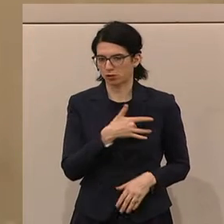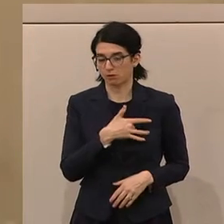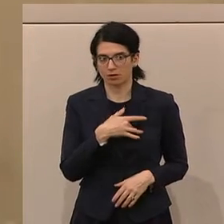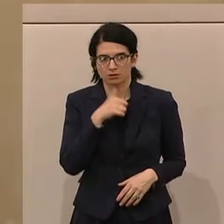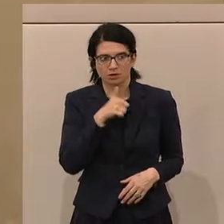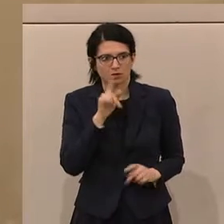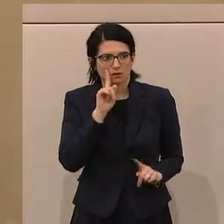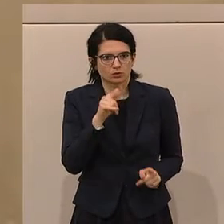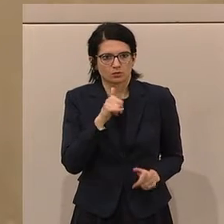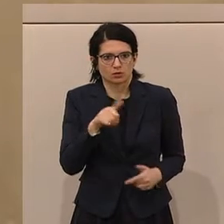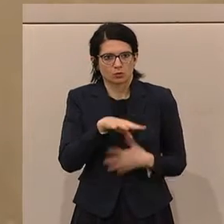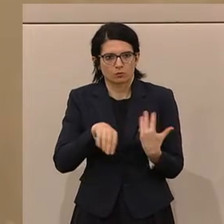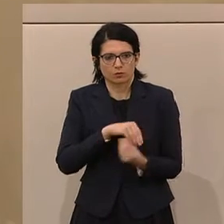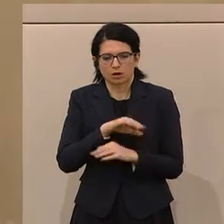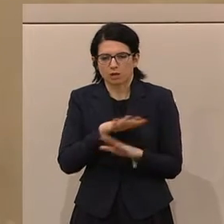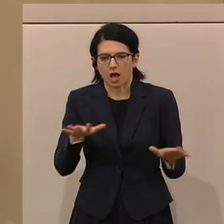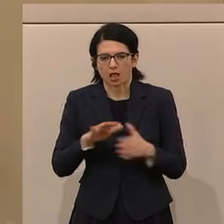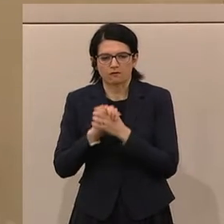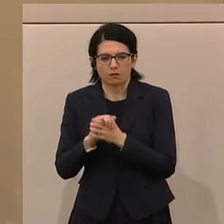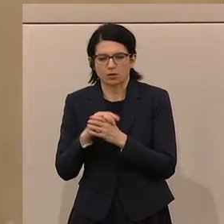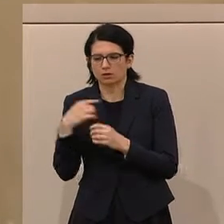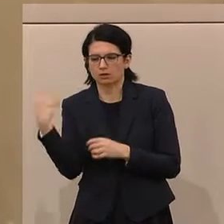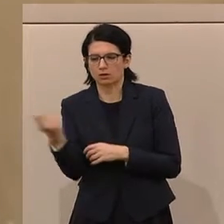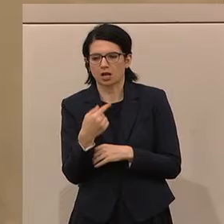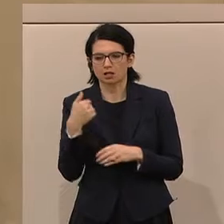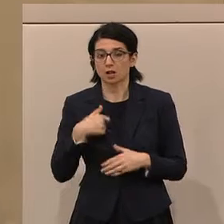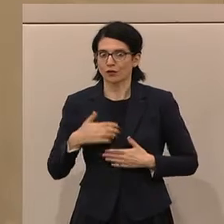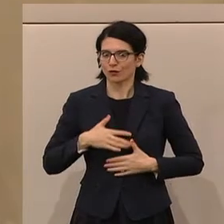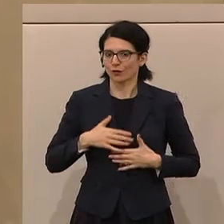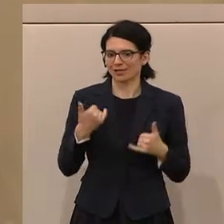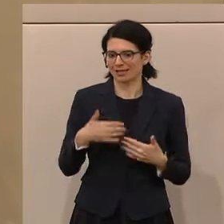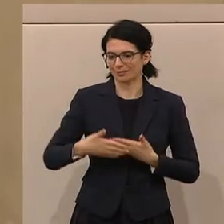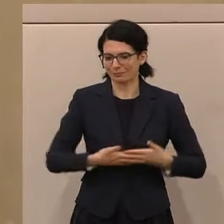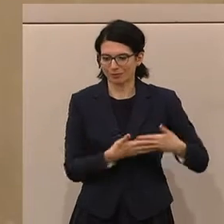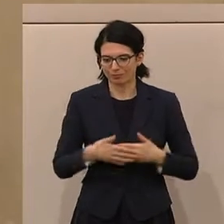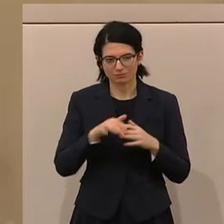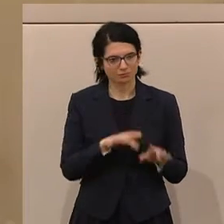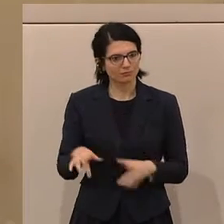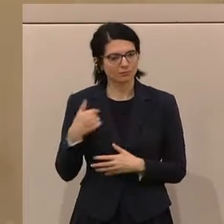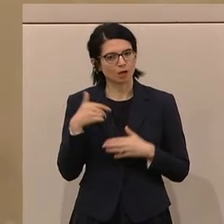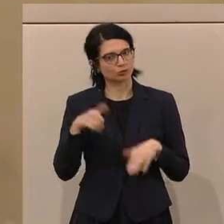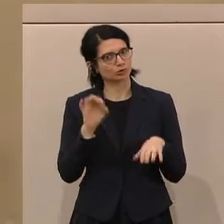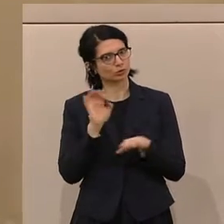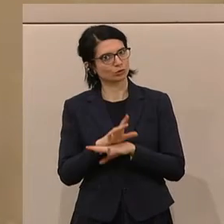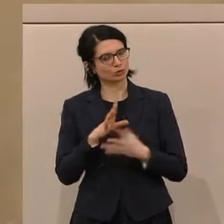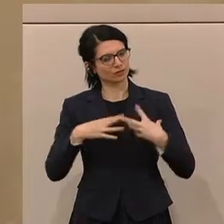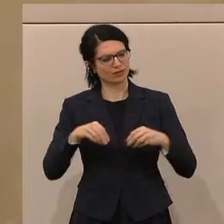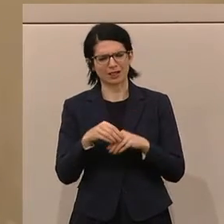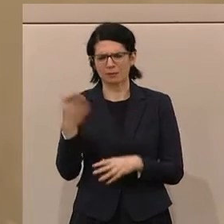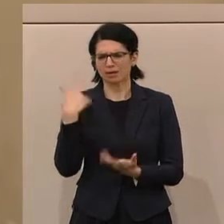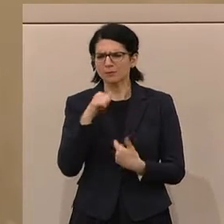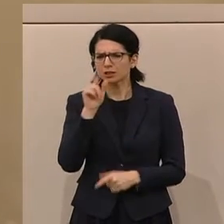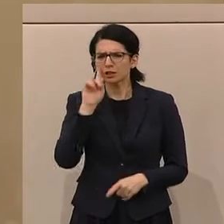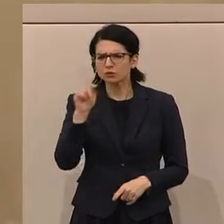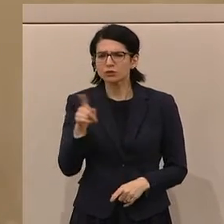soll. Weil alle im Freundes- und Bekanntenkreis zu ihr gesagt haben, hey, du musst ja froh sein, du hast jetzt gerade ein Baby bekommen, du müsstest ja eigentlich glücklich sein. Und sie hat aber damals noch nicht